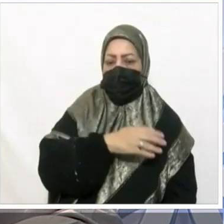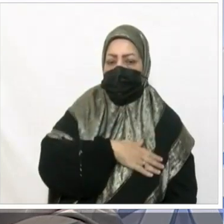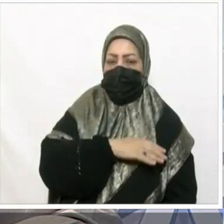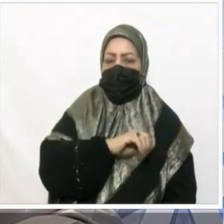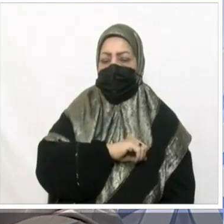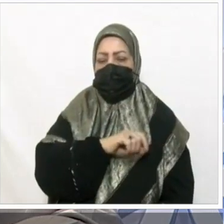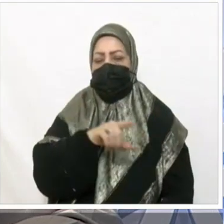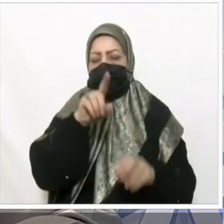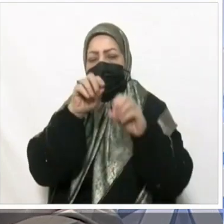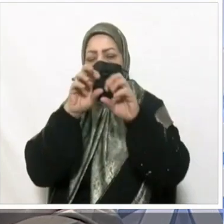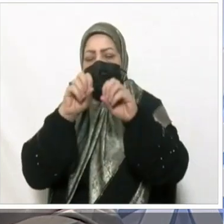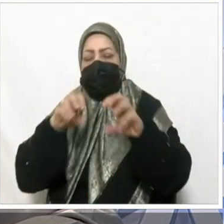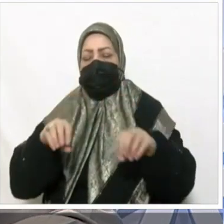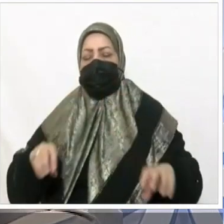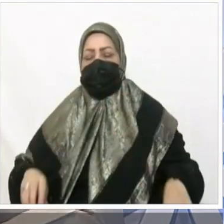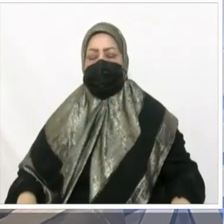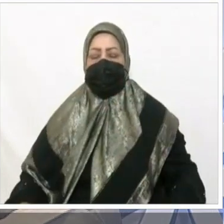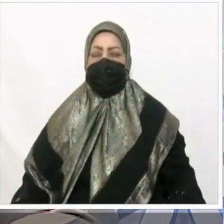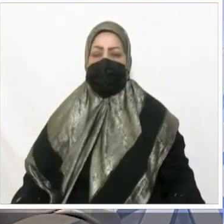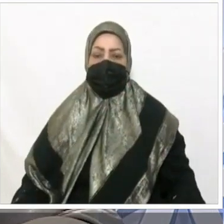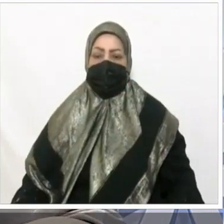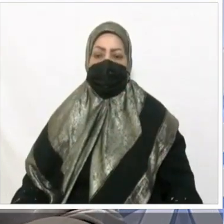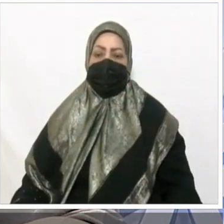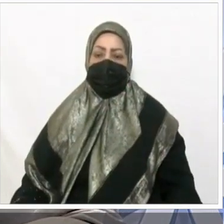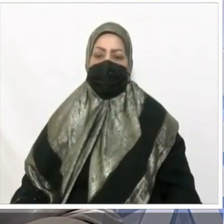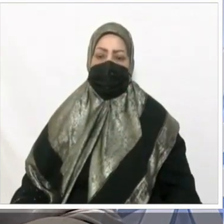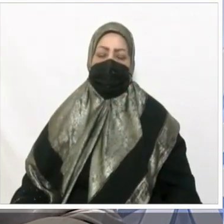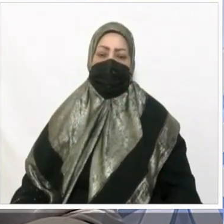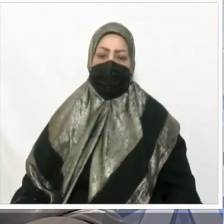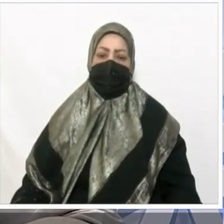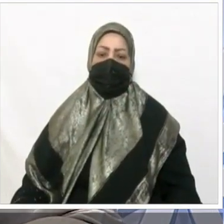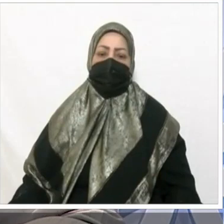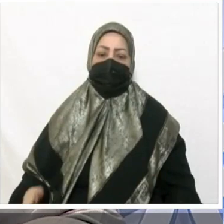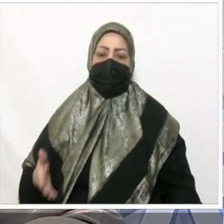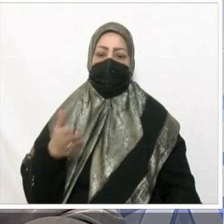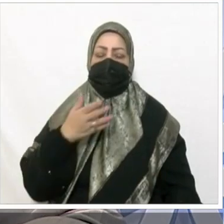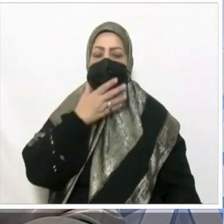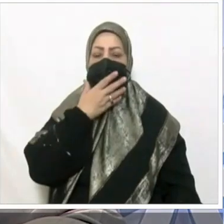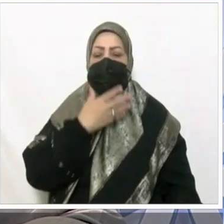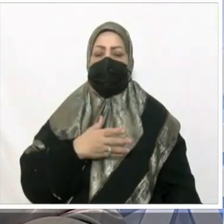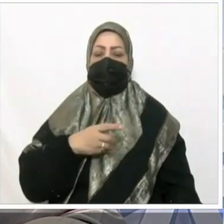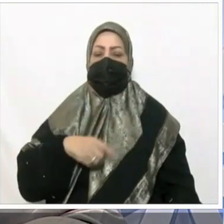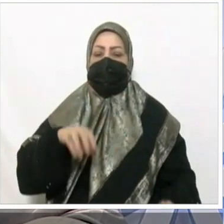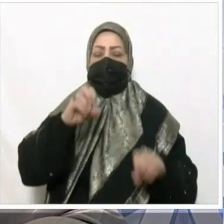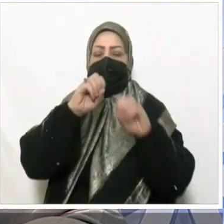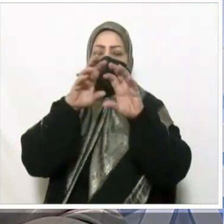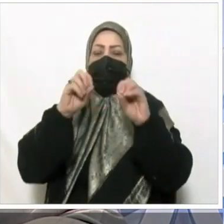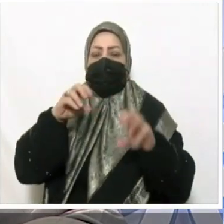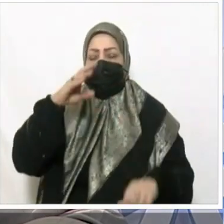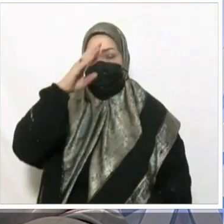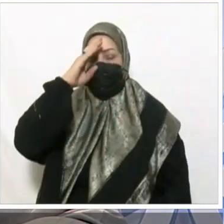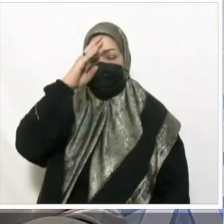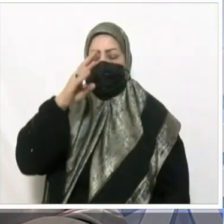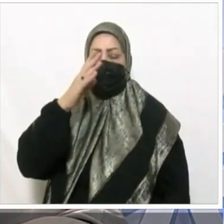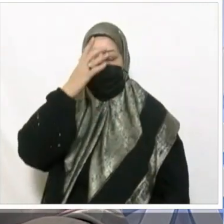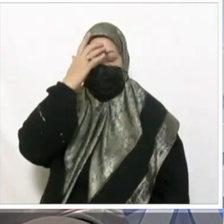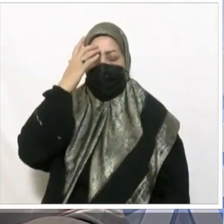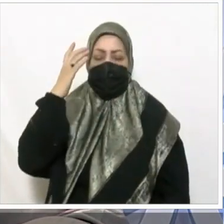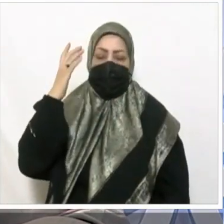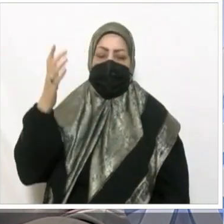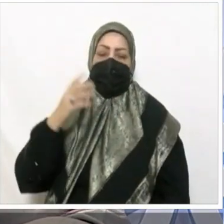نعم الفجر صادق لما هو طبعا ياخذ حور طبعا ياكل